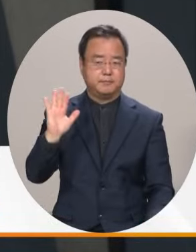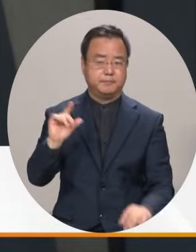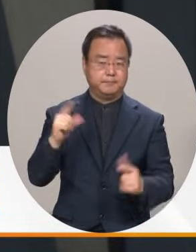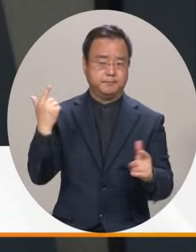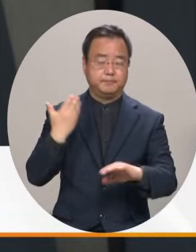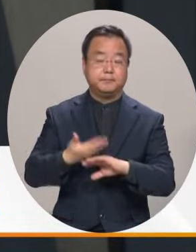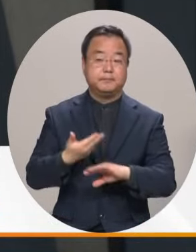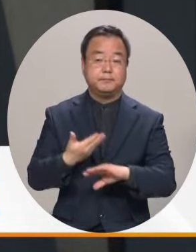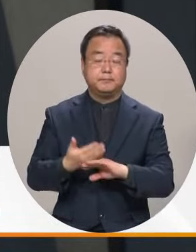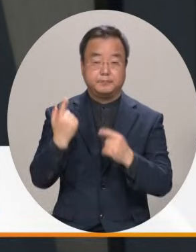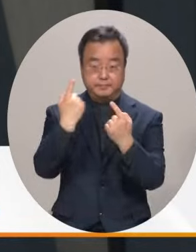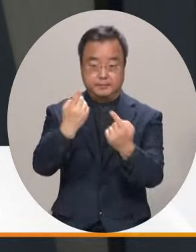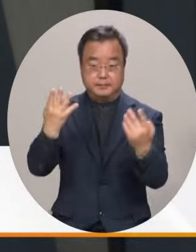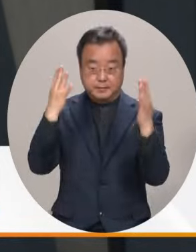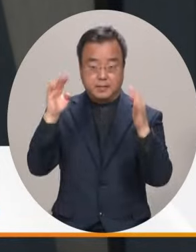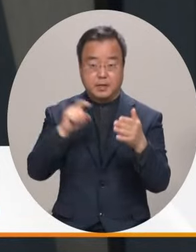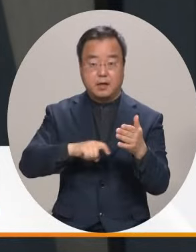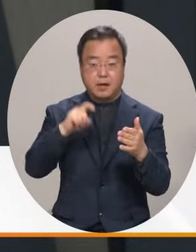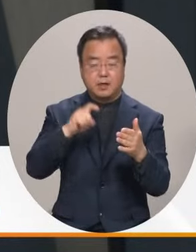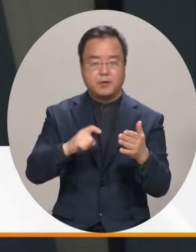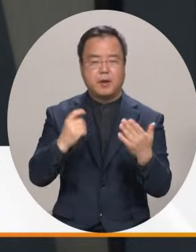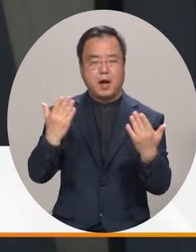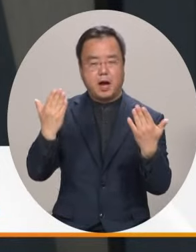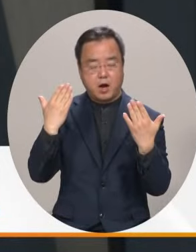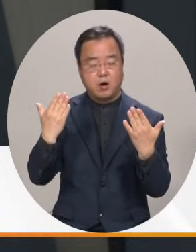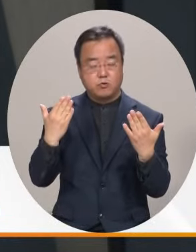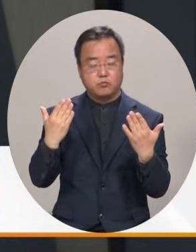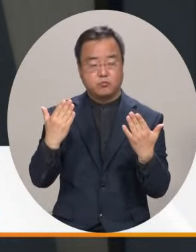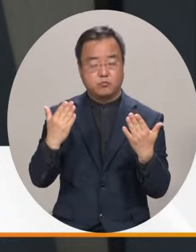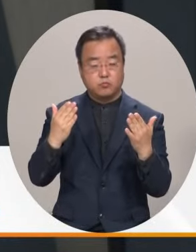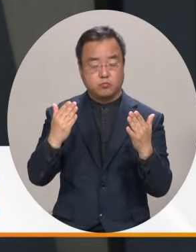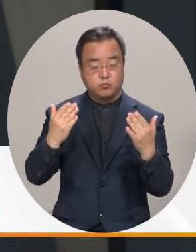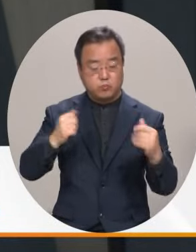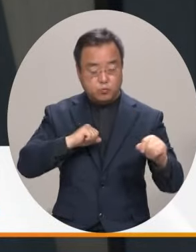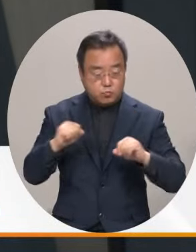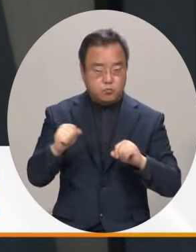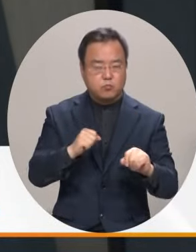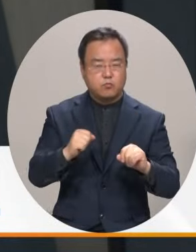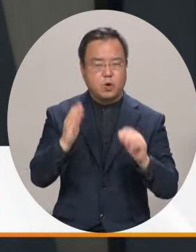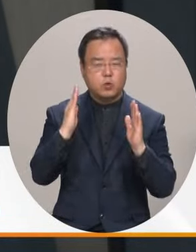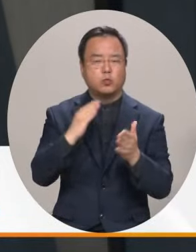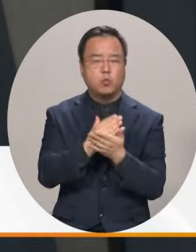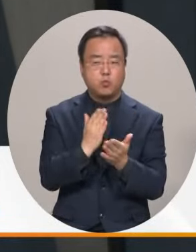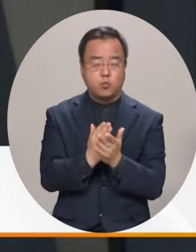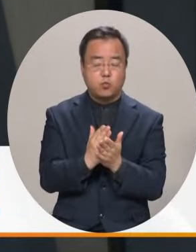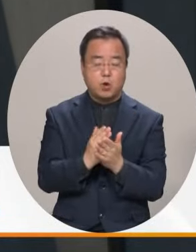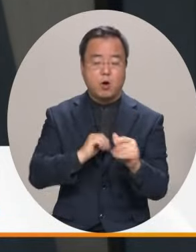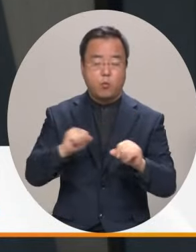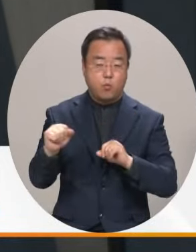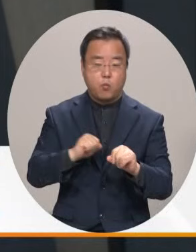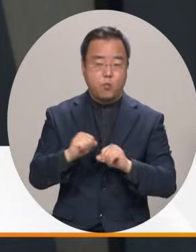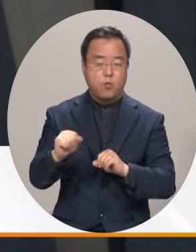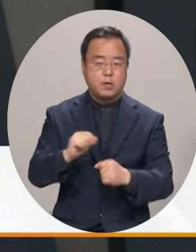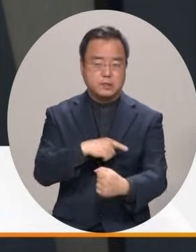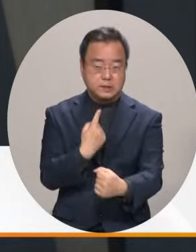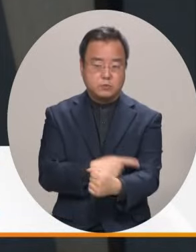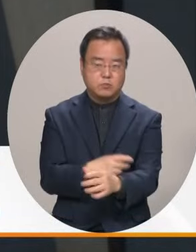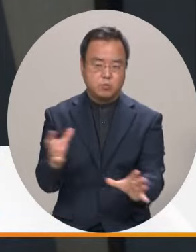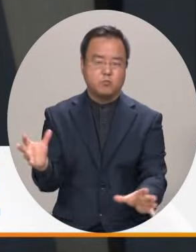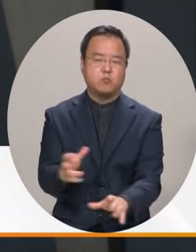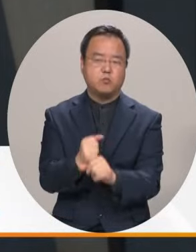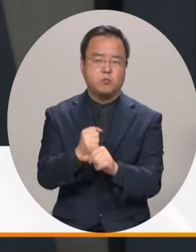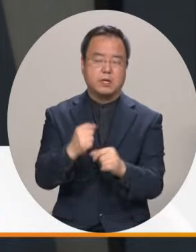됩니다 대학에서는 학교에서 키운 교과와 관련 활동 역량 그리고 수능 역량 등을 종합적으로